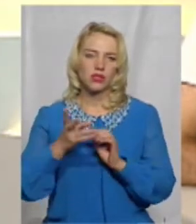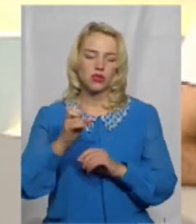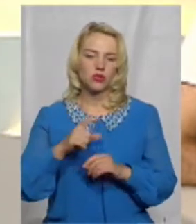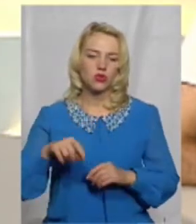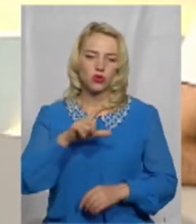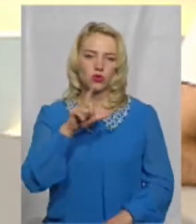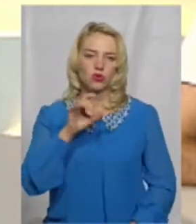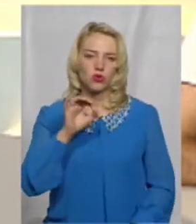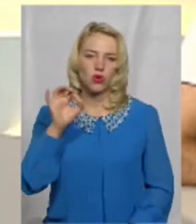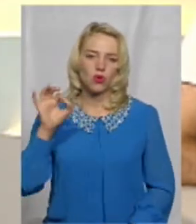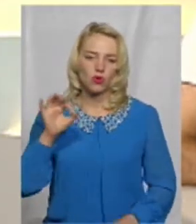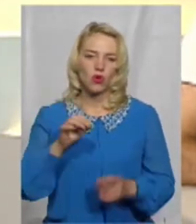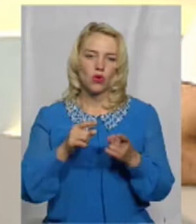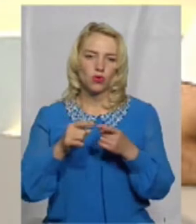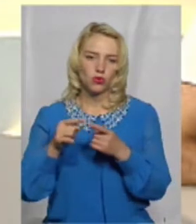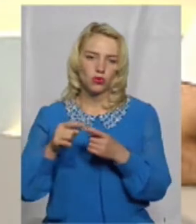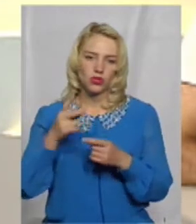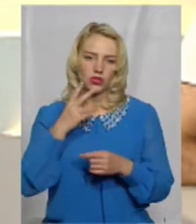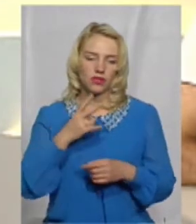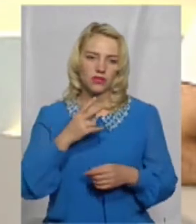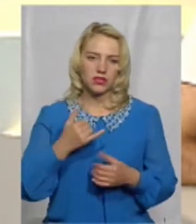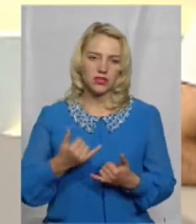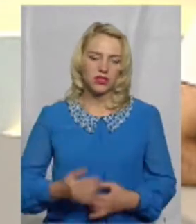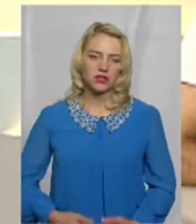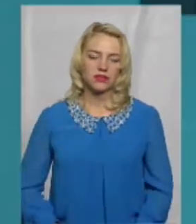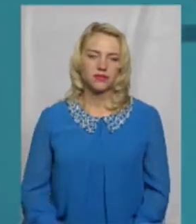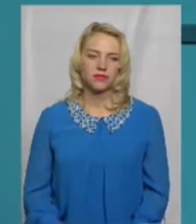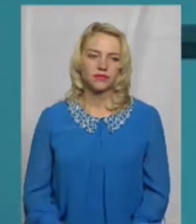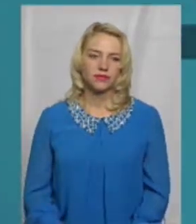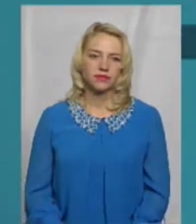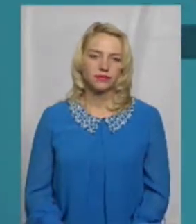навколо зоокуточка у фрагменті сюжету Тетяни Ворожцової.